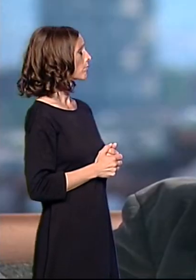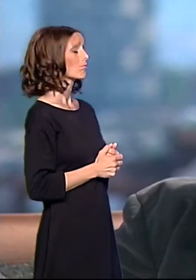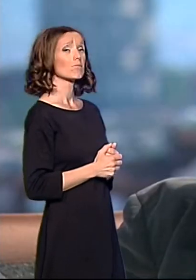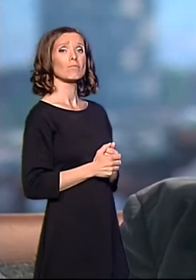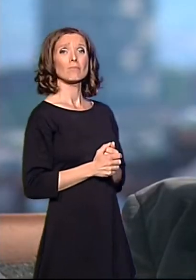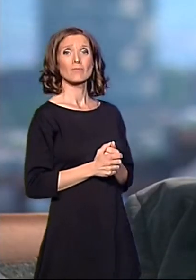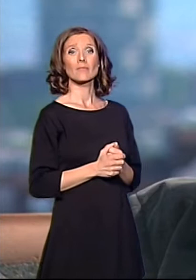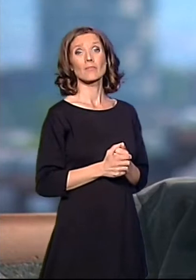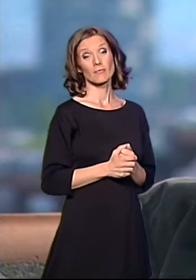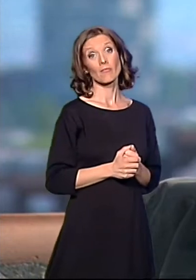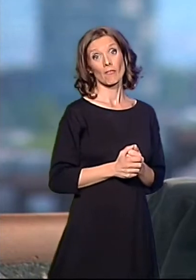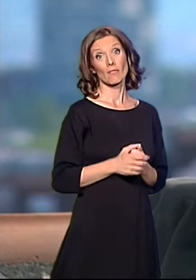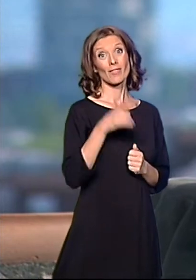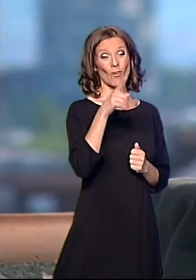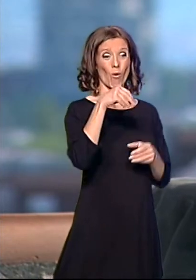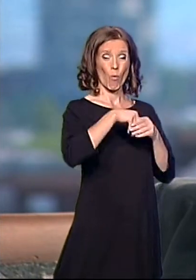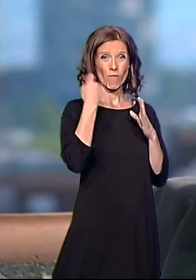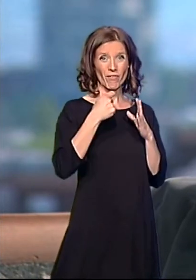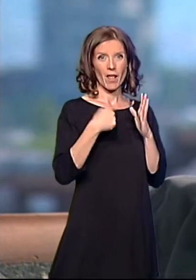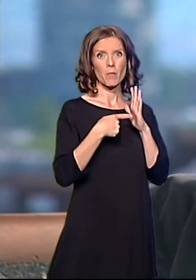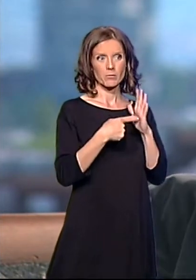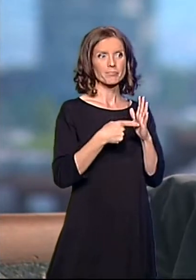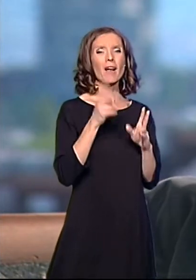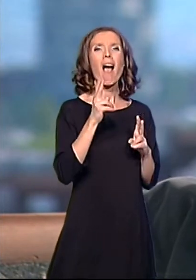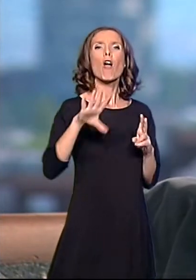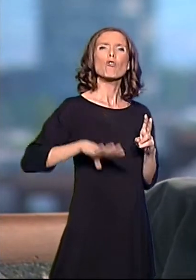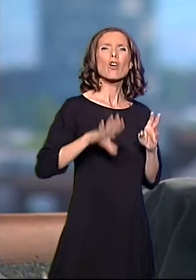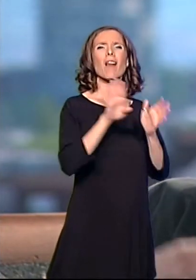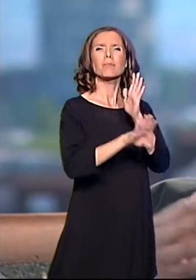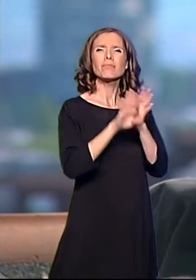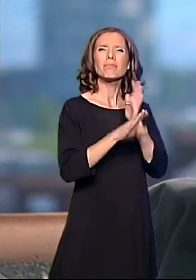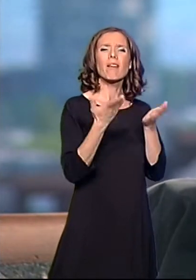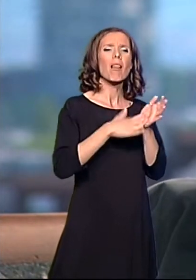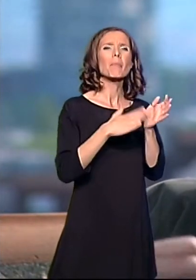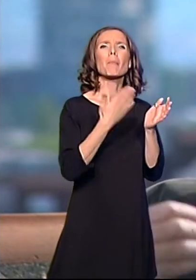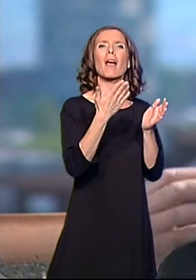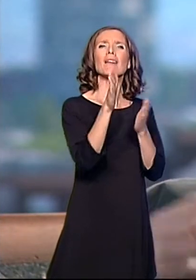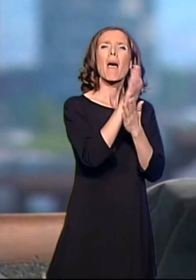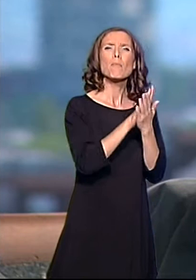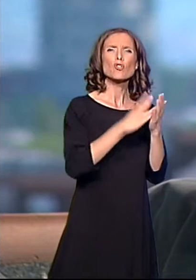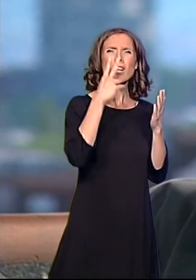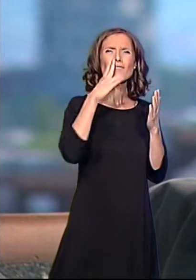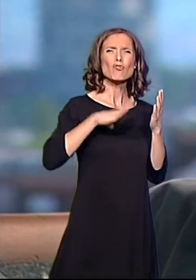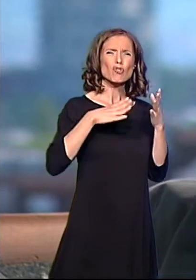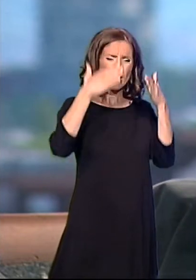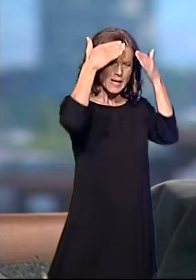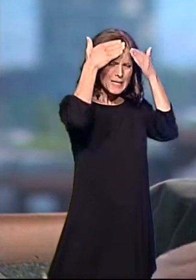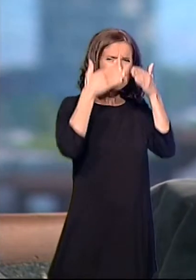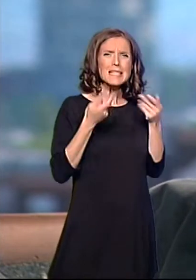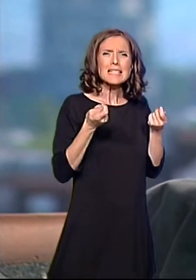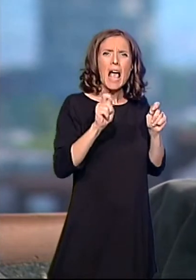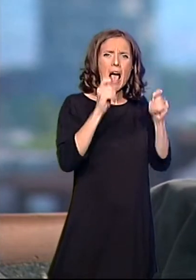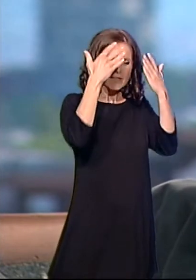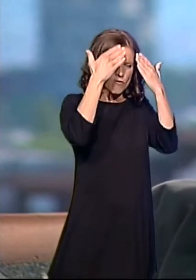I onda vidite, naravno, način na koji su žene diskriminisane. Ne samo, naravno, tim početkom gde one nose burke preko potpuno,